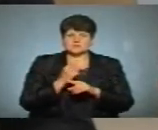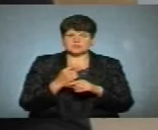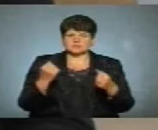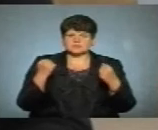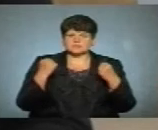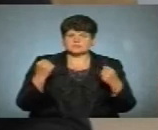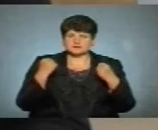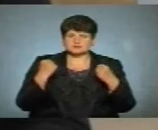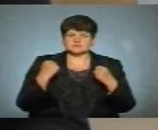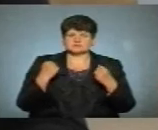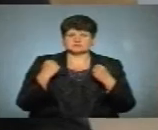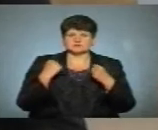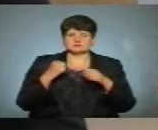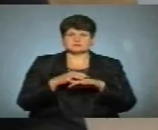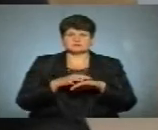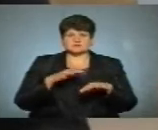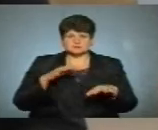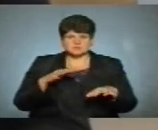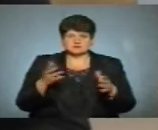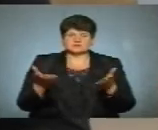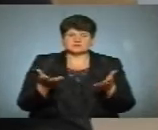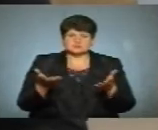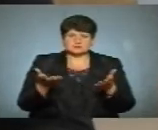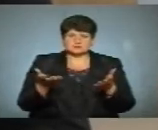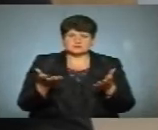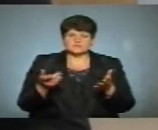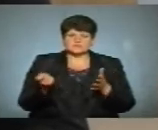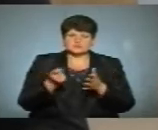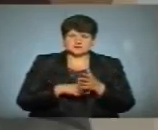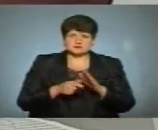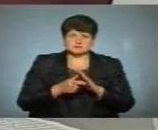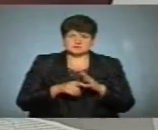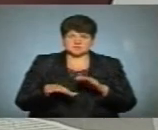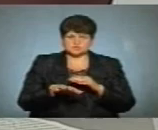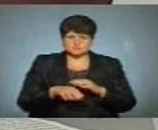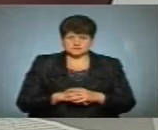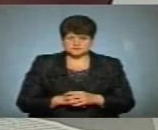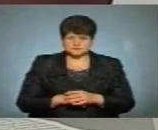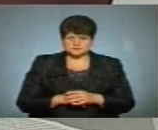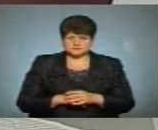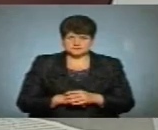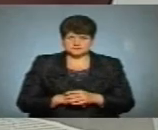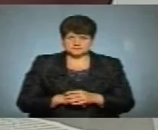і спортивних залів, де в закритому приміщенні.